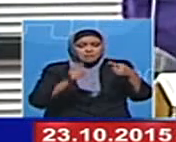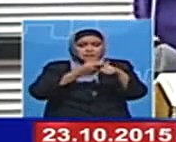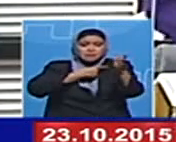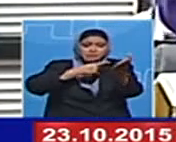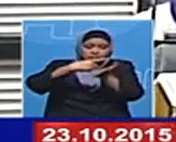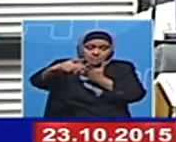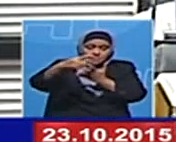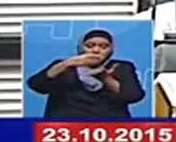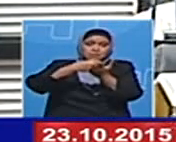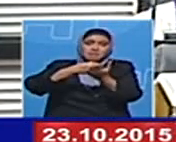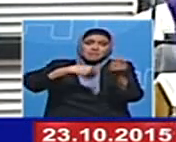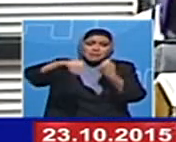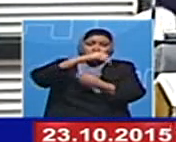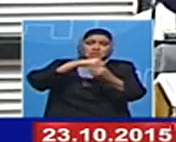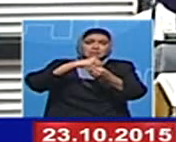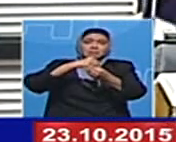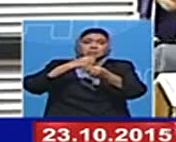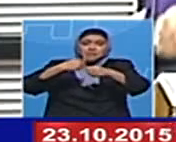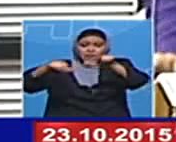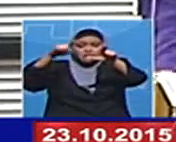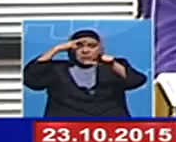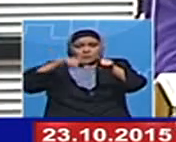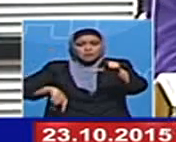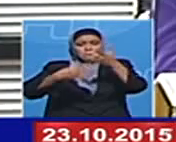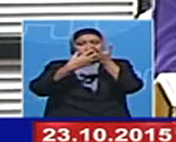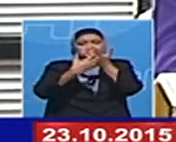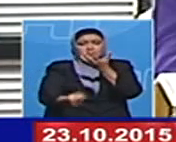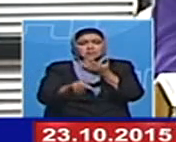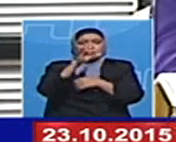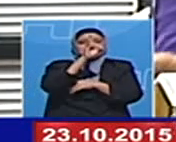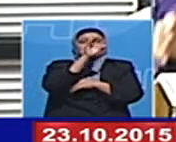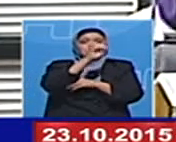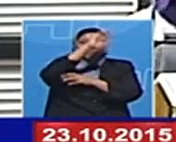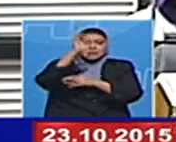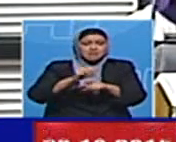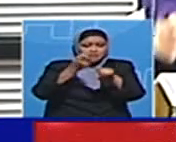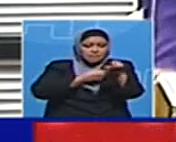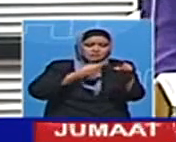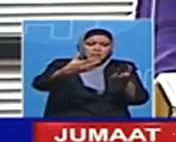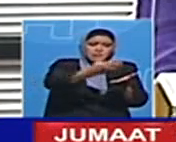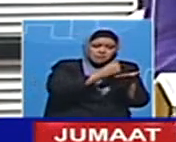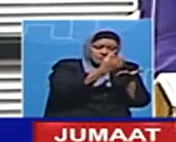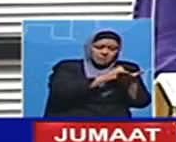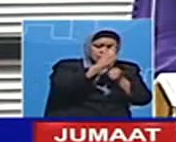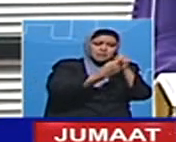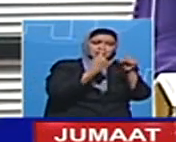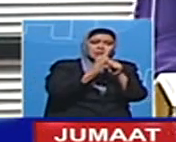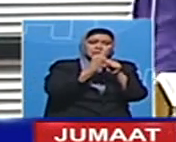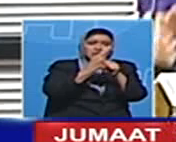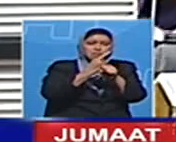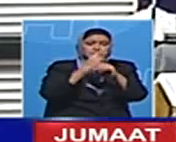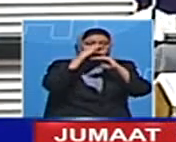yang layak dibenarkan ditolak daripada 70% daripada pendapat berkanun untuk tahun taksiran 200